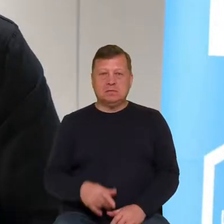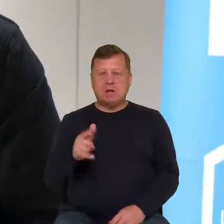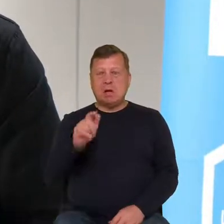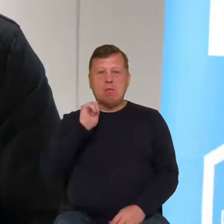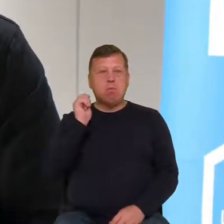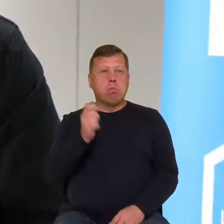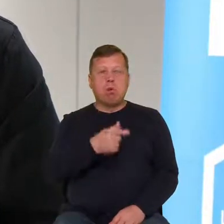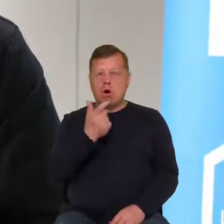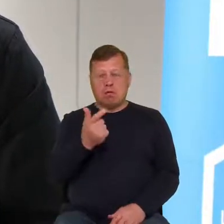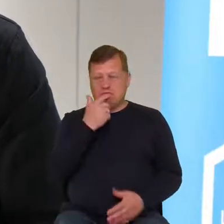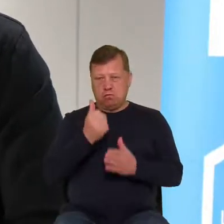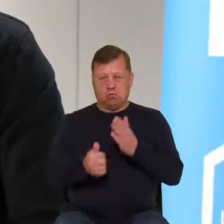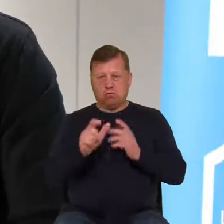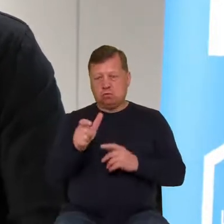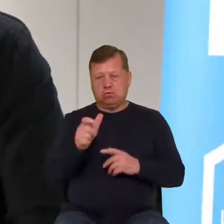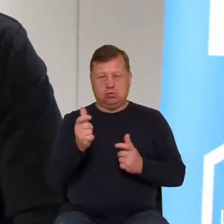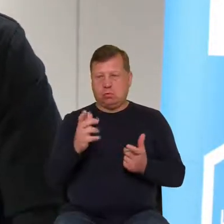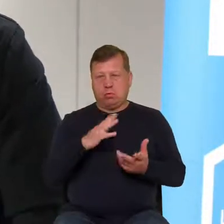na ciebie wpłynęła?